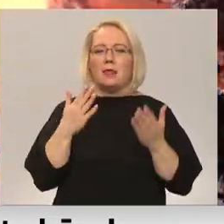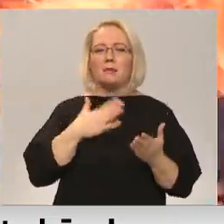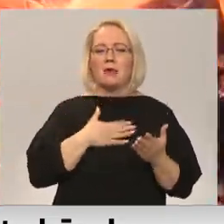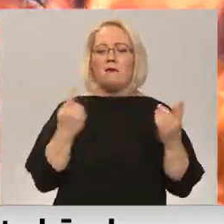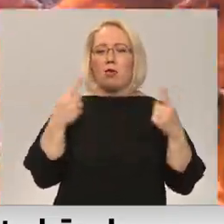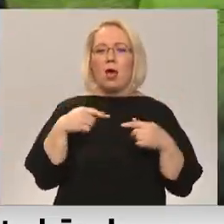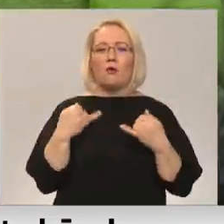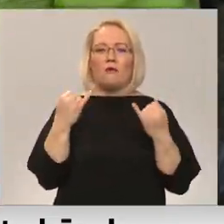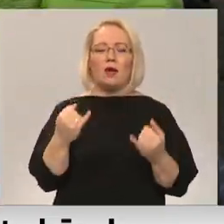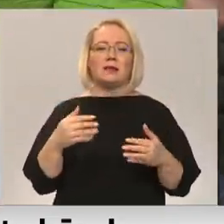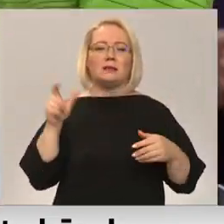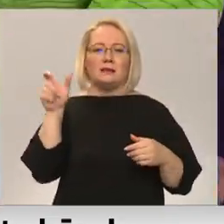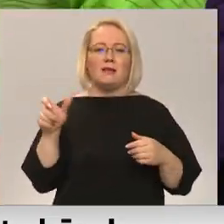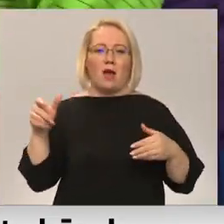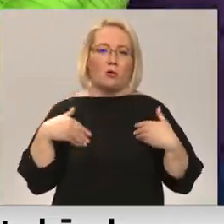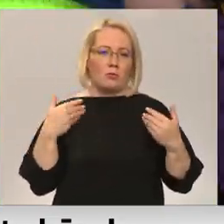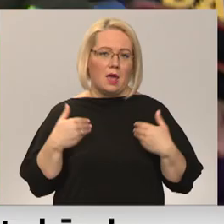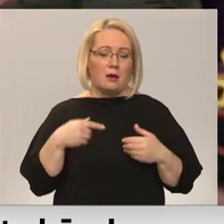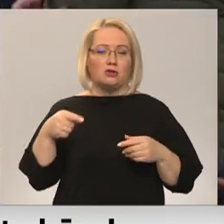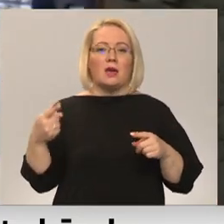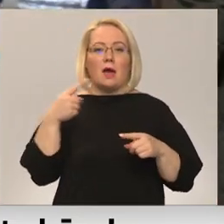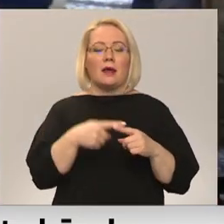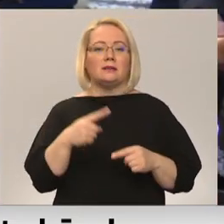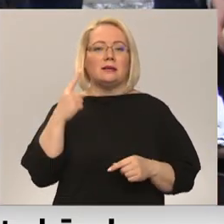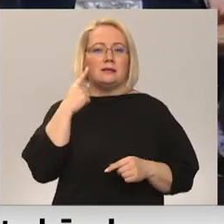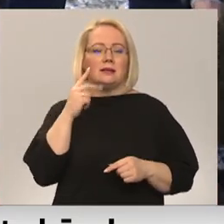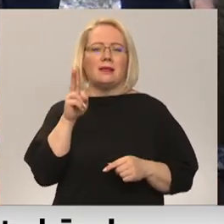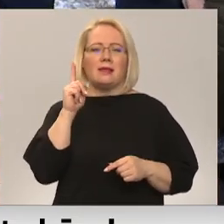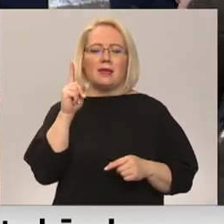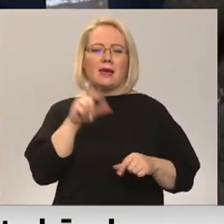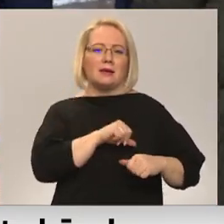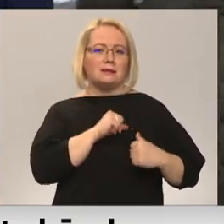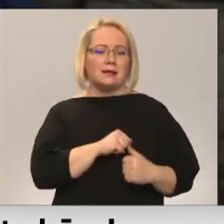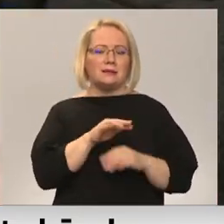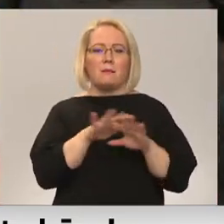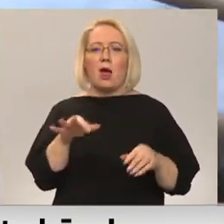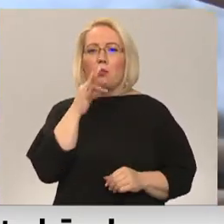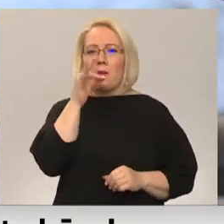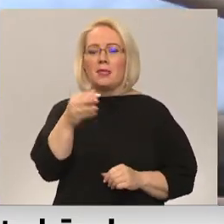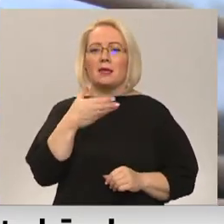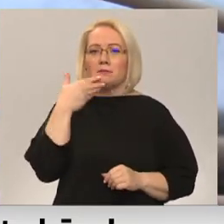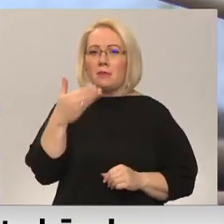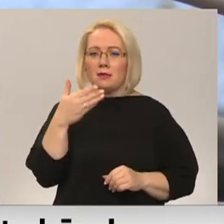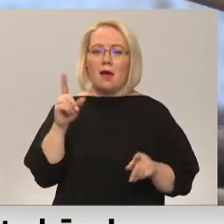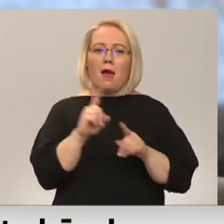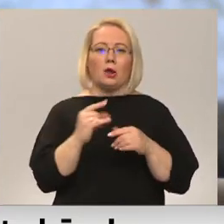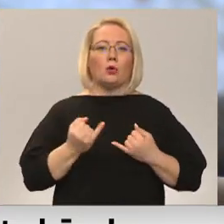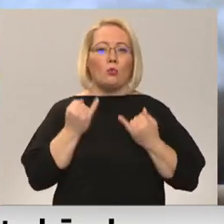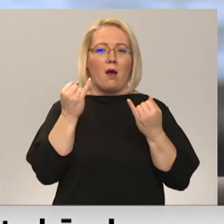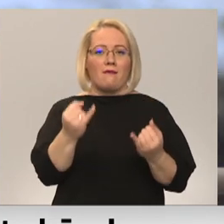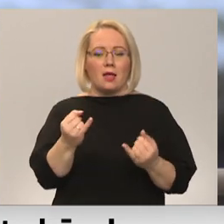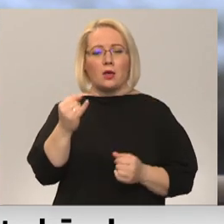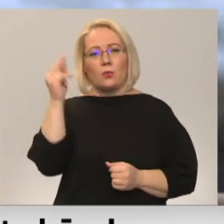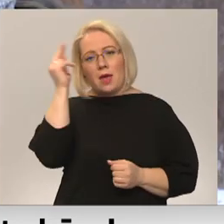tev cilvēku priekam. Šajā reizē bieži izskanēja nevien no sirds bērnu pateiktais paldies, bet arī novēlējumi un